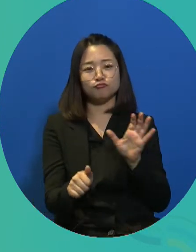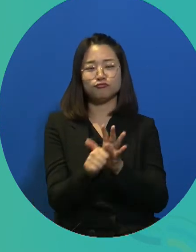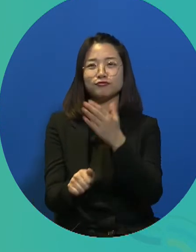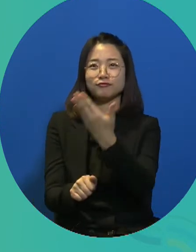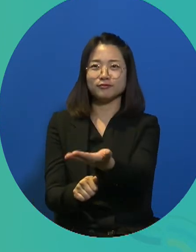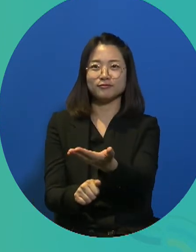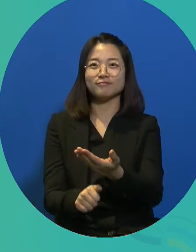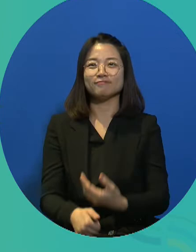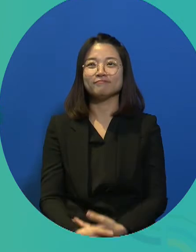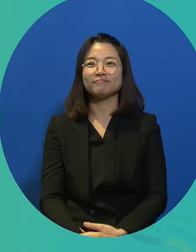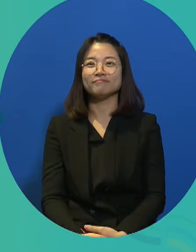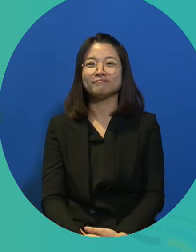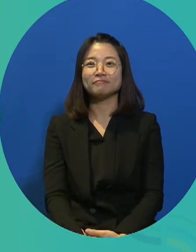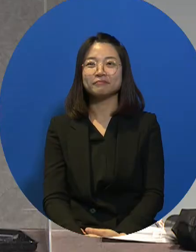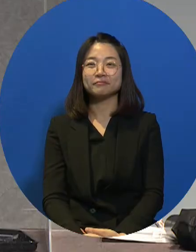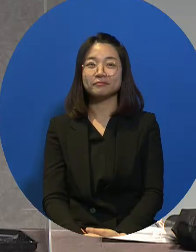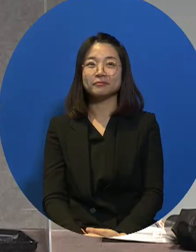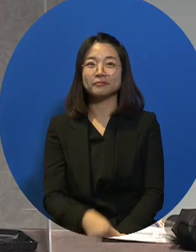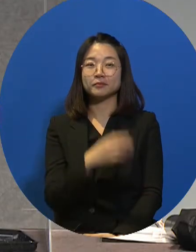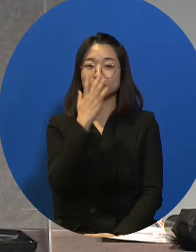주시면 감사하겠습니다.